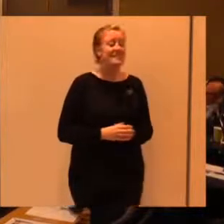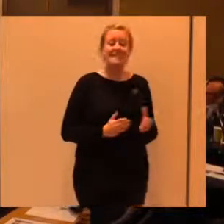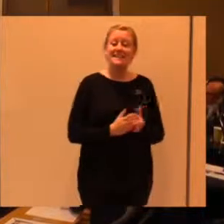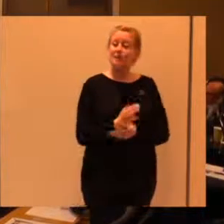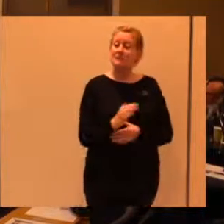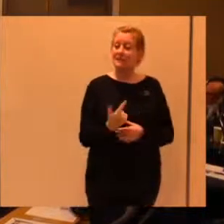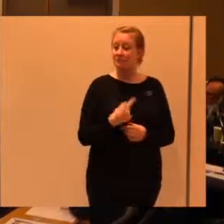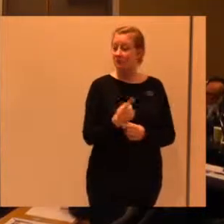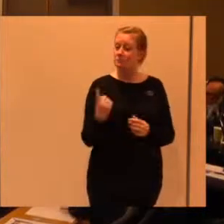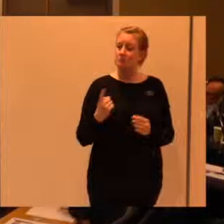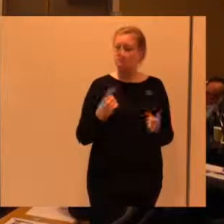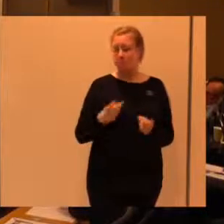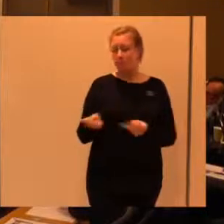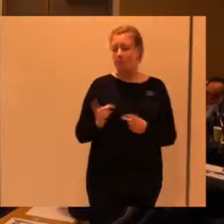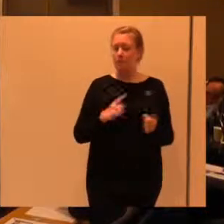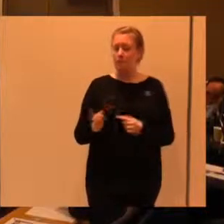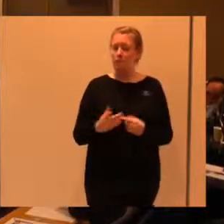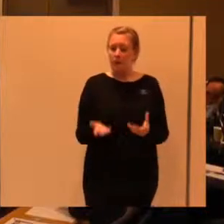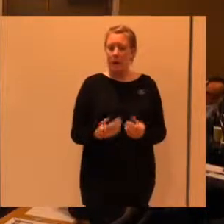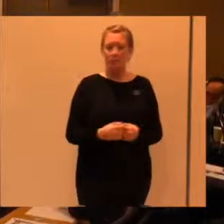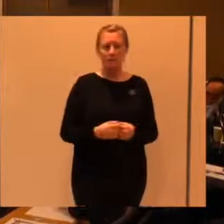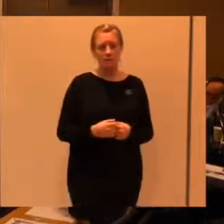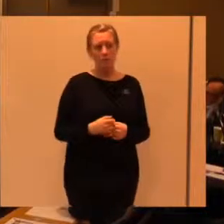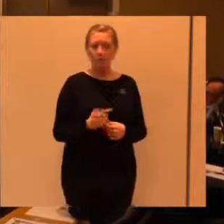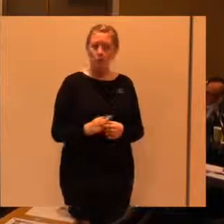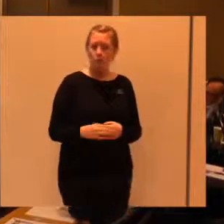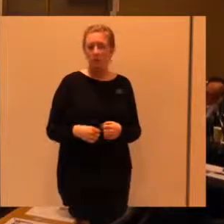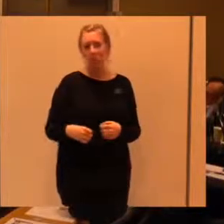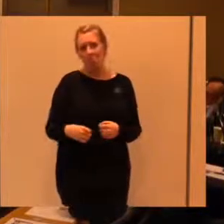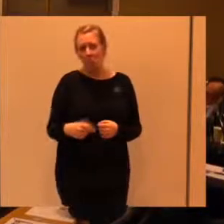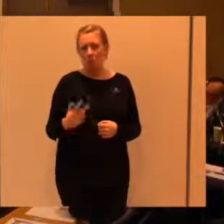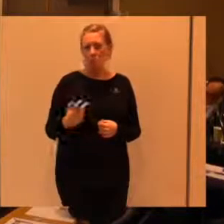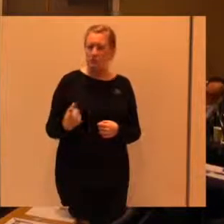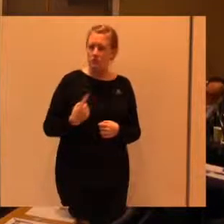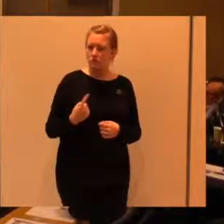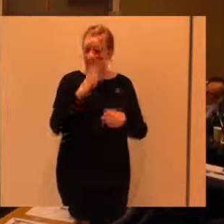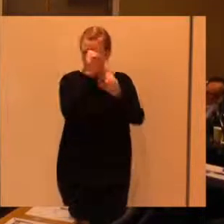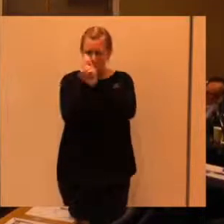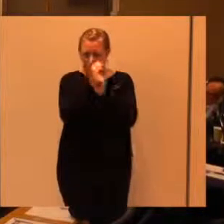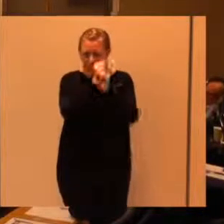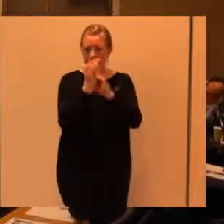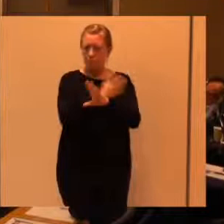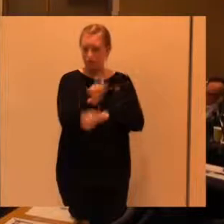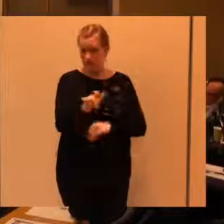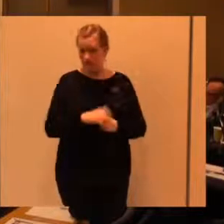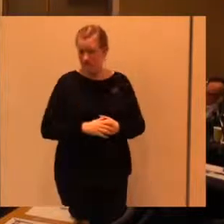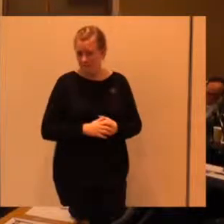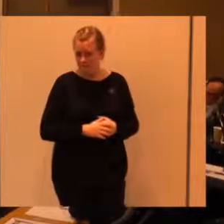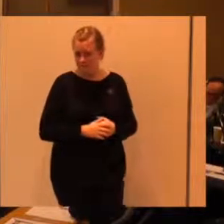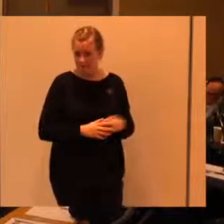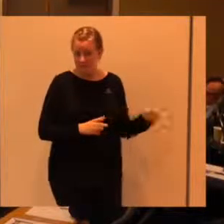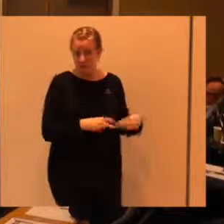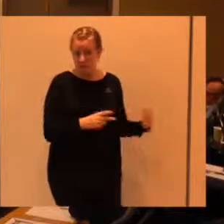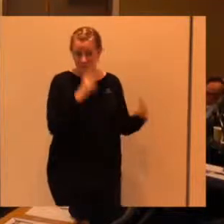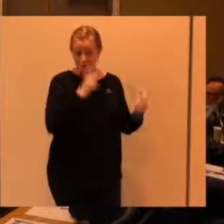Den ligger på kanske 100 någonstans, eller 80 eller någonstans sådär. Och det beror på, i en vanlig undersökning, då hade man